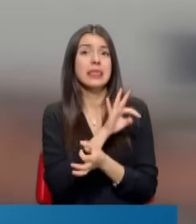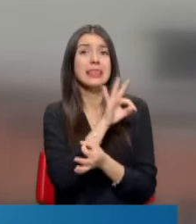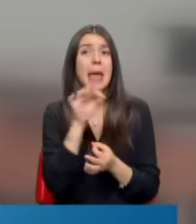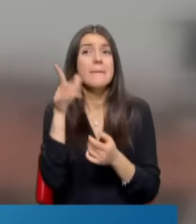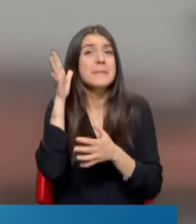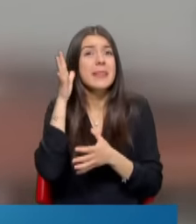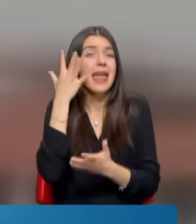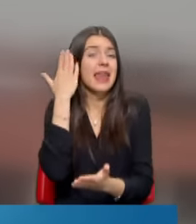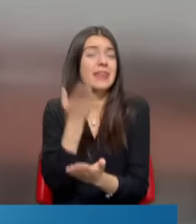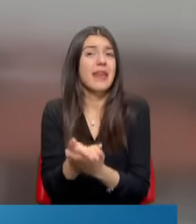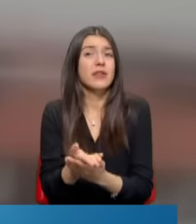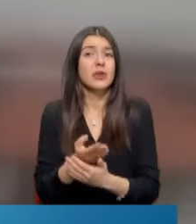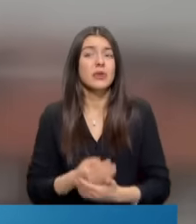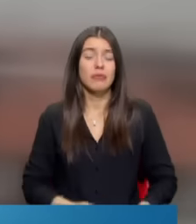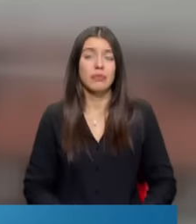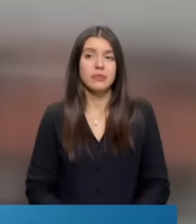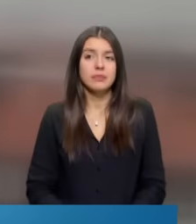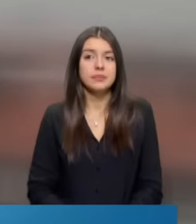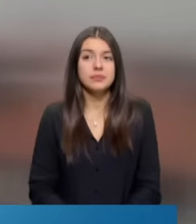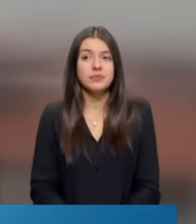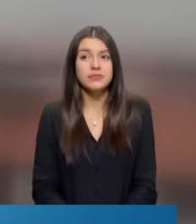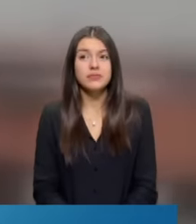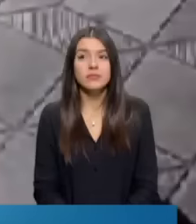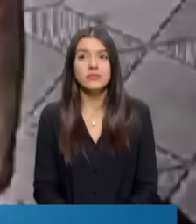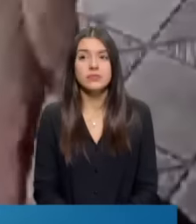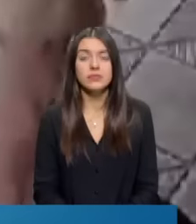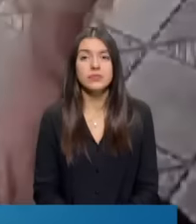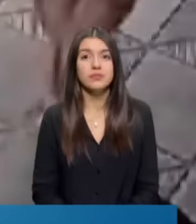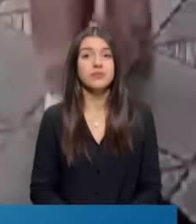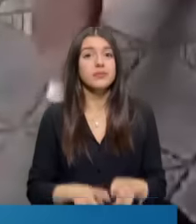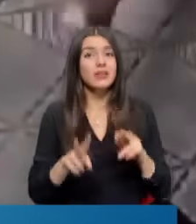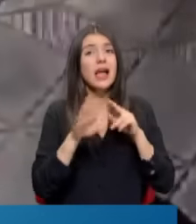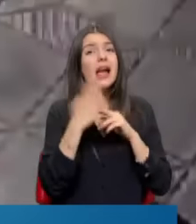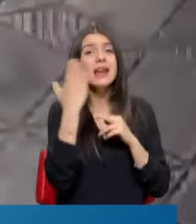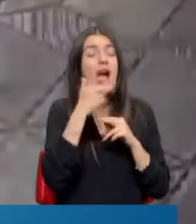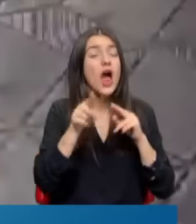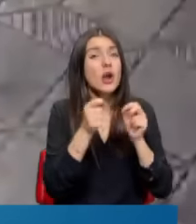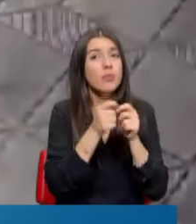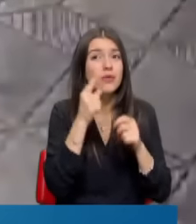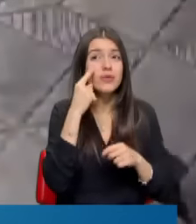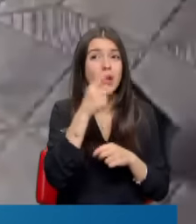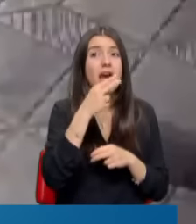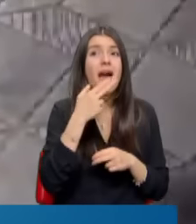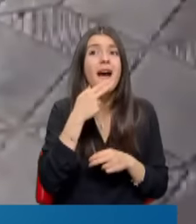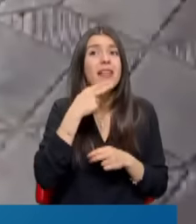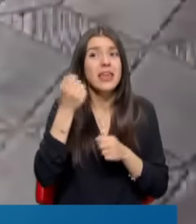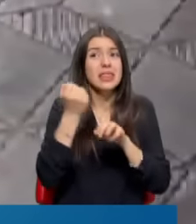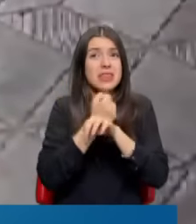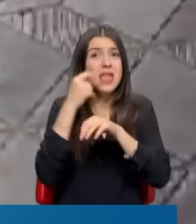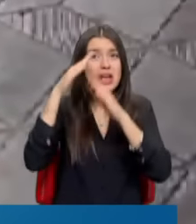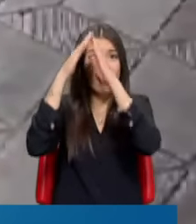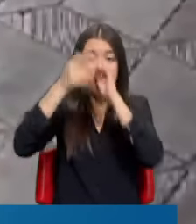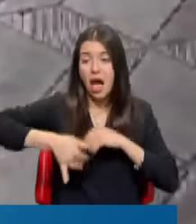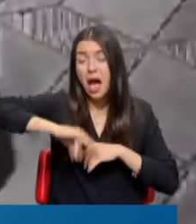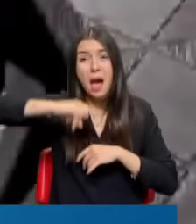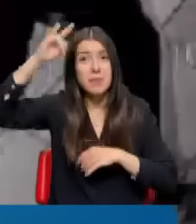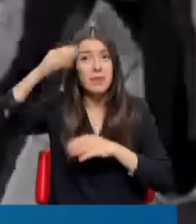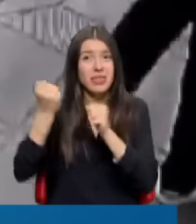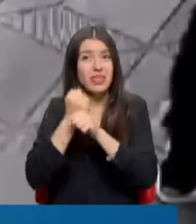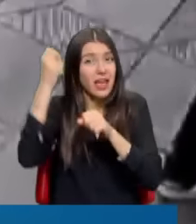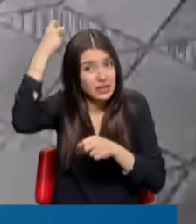devriliyor. Figen. Minare devrildi. Minare. Karabük'te minibüsten inen genç kadının kafasına binadan kopan taşlar